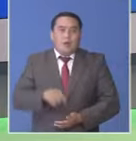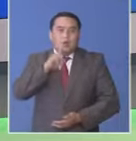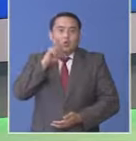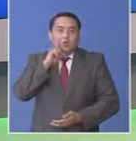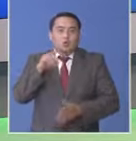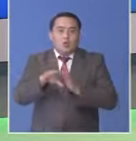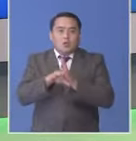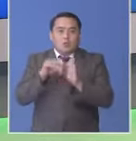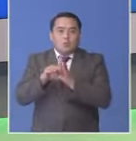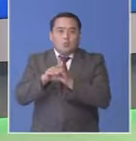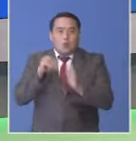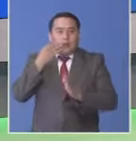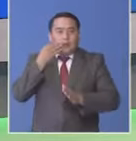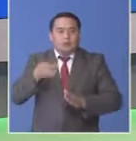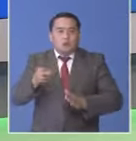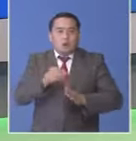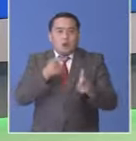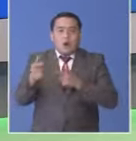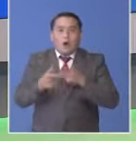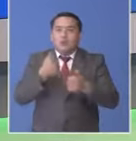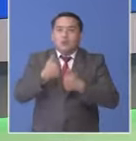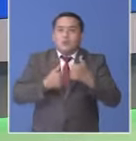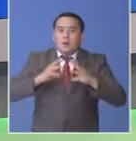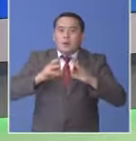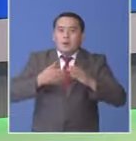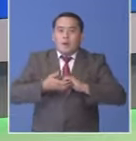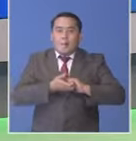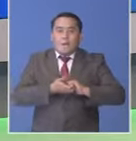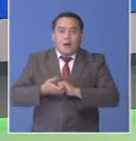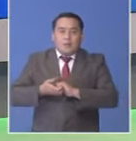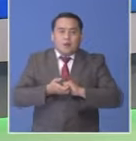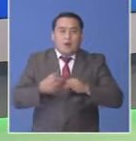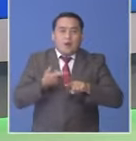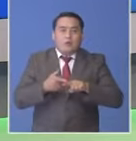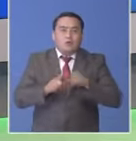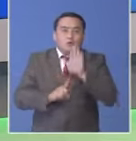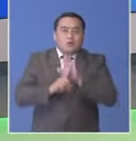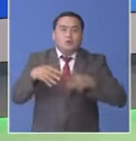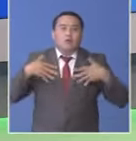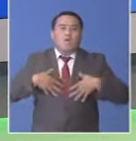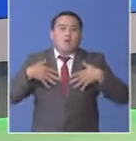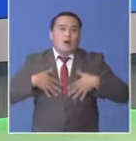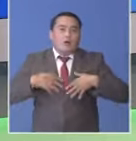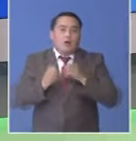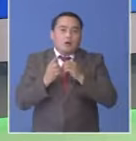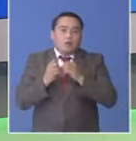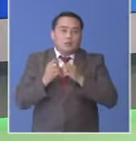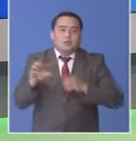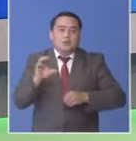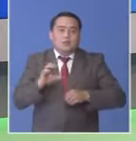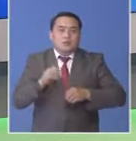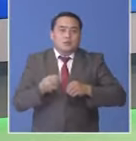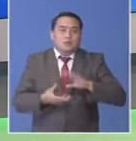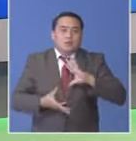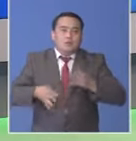Юношеская сборная Алматинской области готовится к чемпионату мира по греко-римской борьбе, который стартует в Грузии 11 сентября.